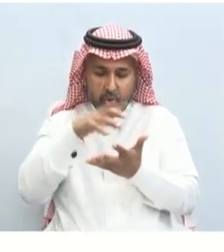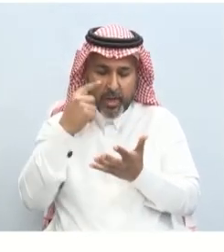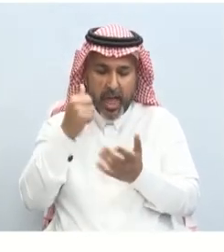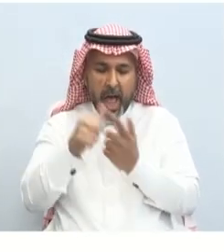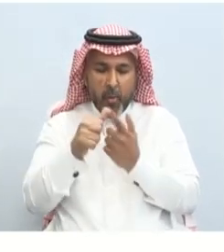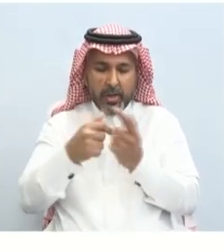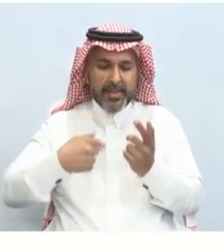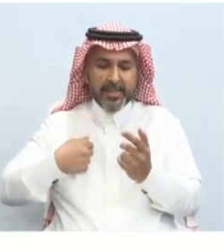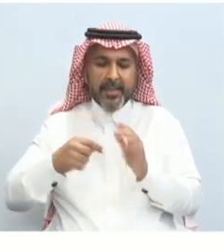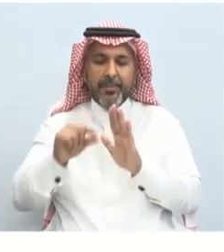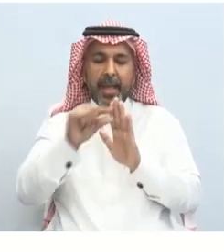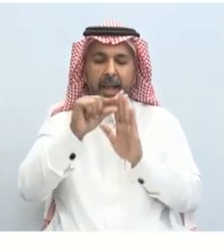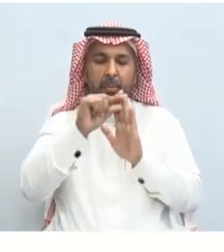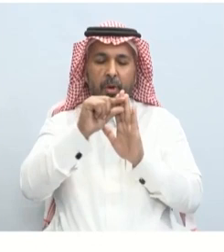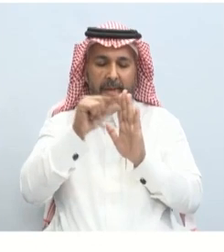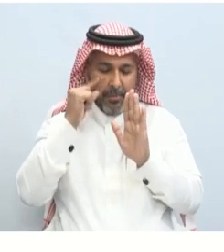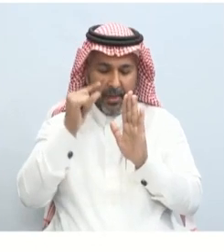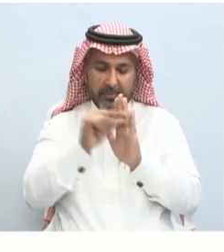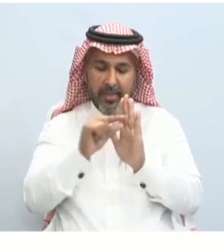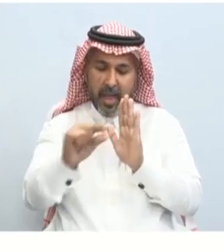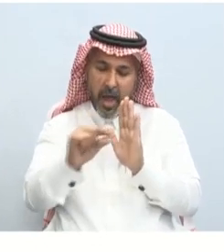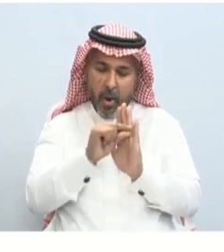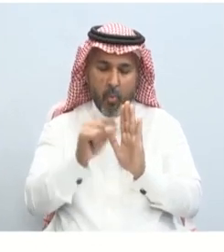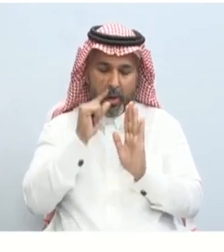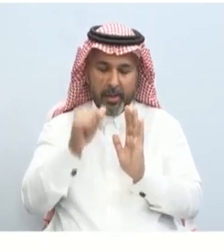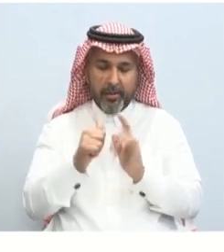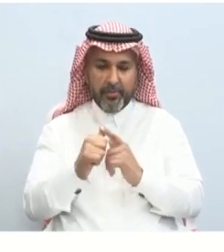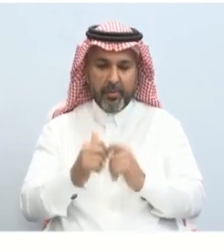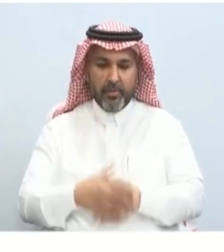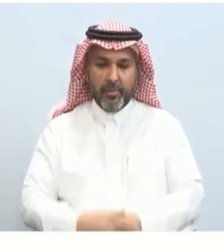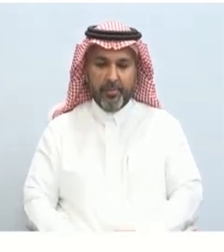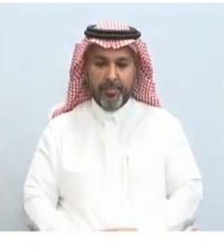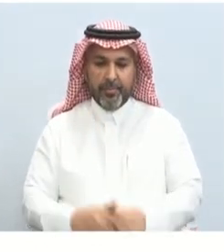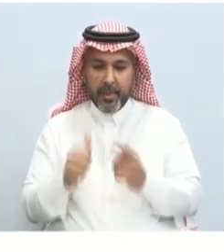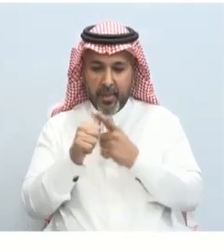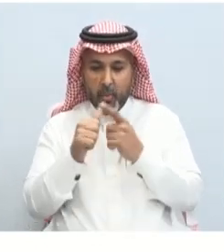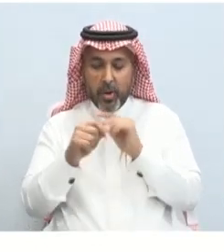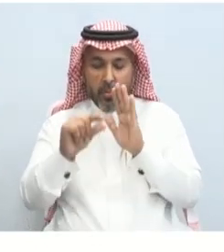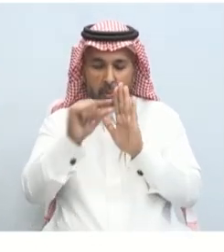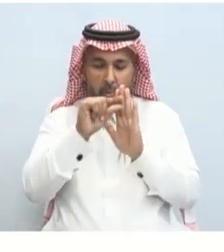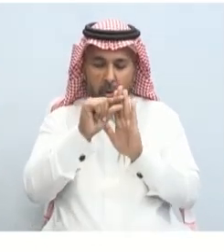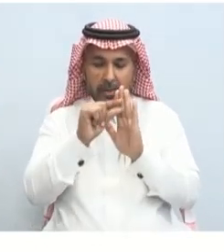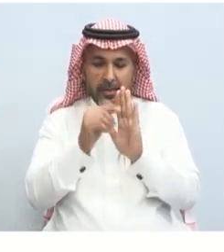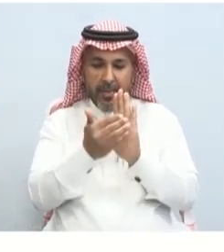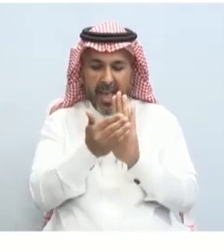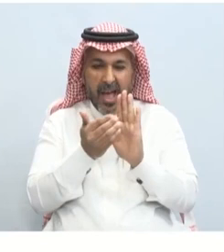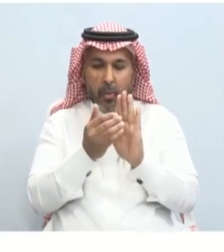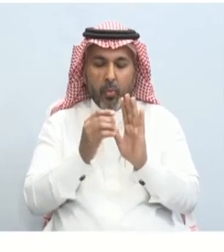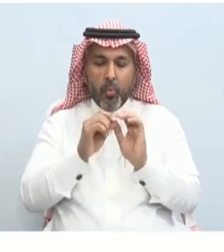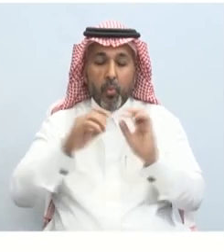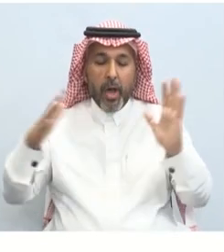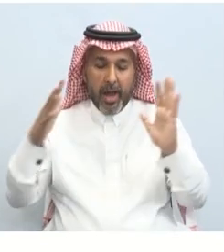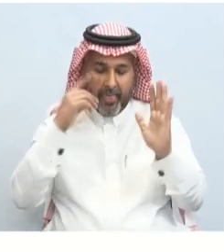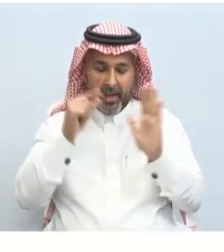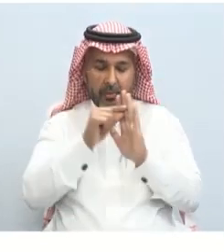عناصر عمليه الاستدلال في الاتي واحد مقدمه او مقدمات يستدل بها على صحه